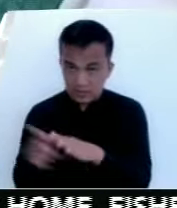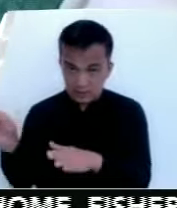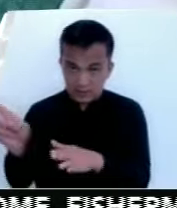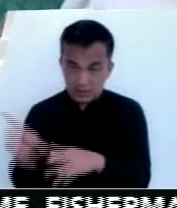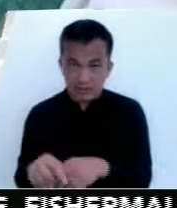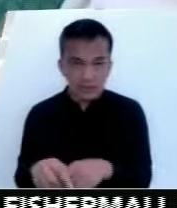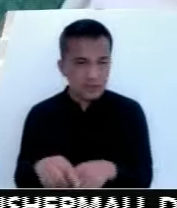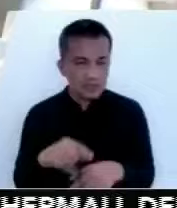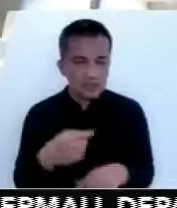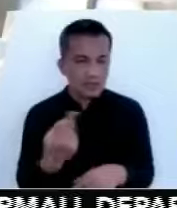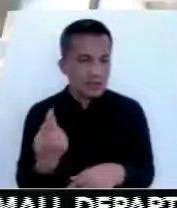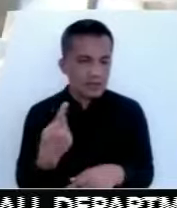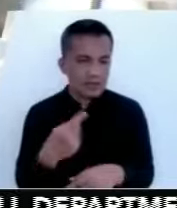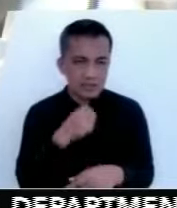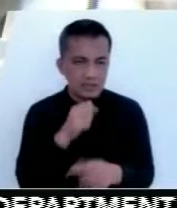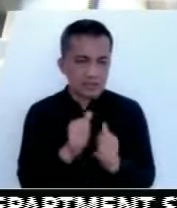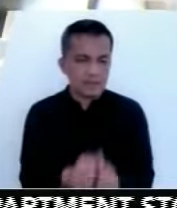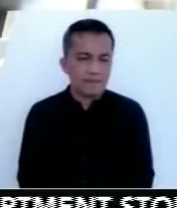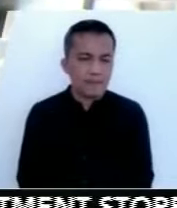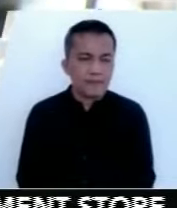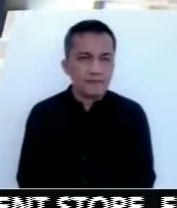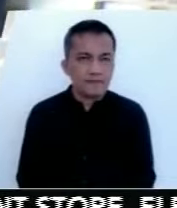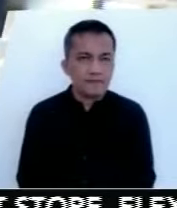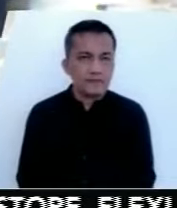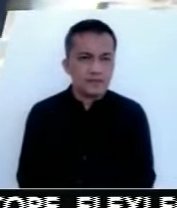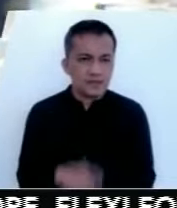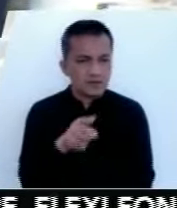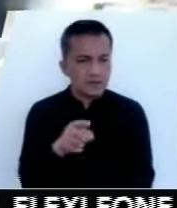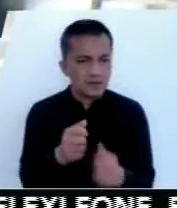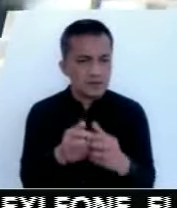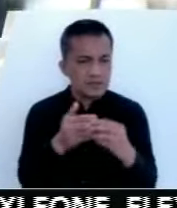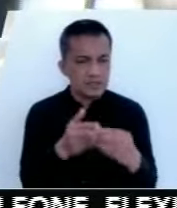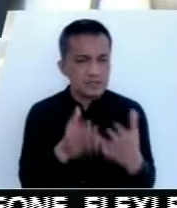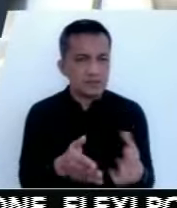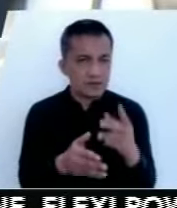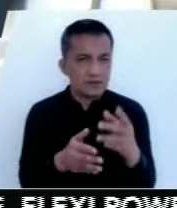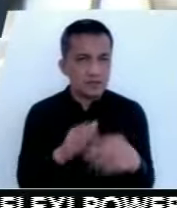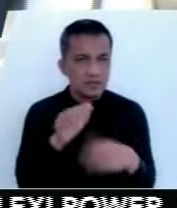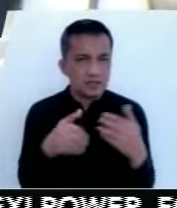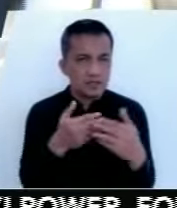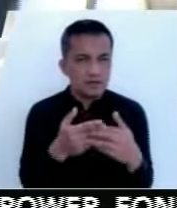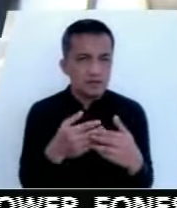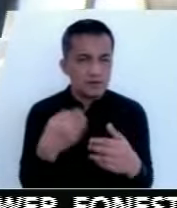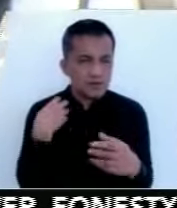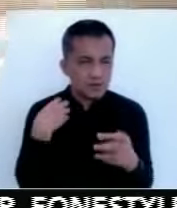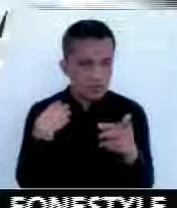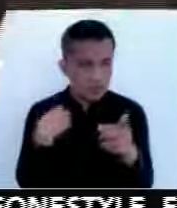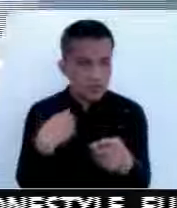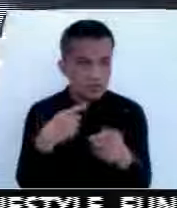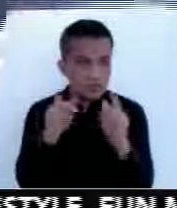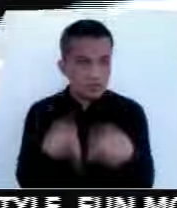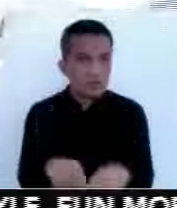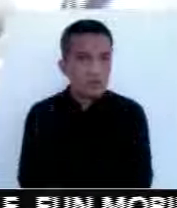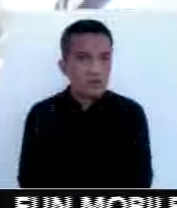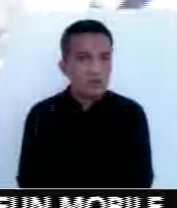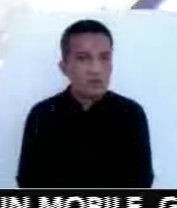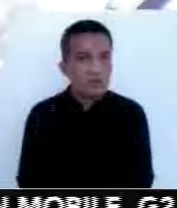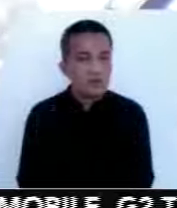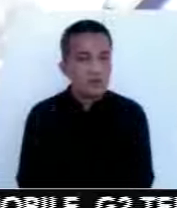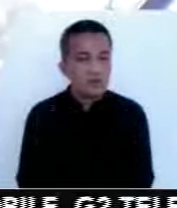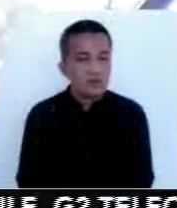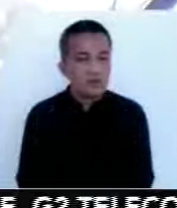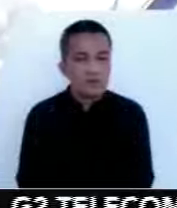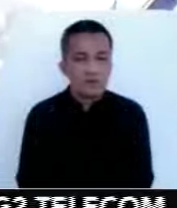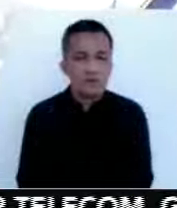magkasama Hindi ba ito ang mastermind mo itong mastermind ng lahat na ito amo mo ito itong tao na ito ah sa wala po akong